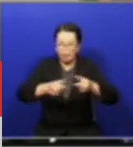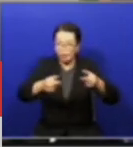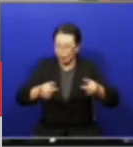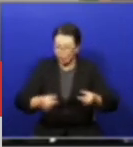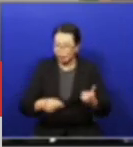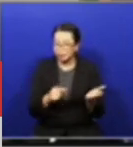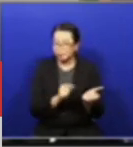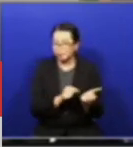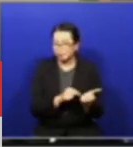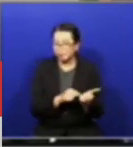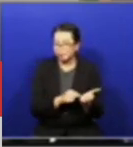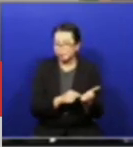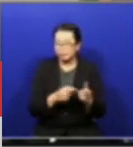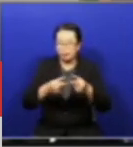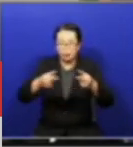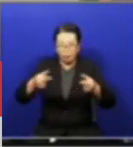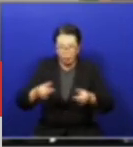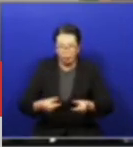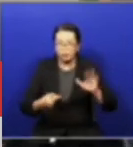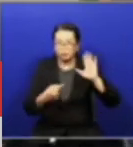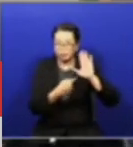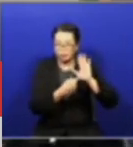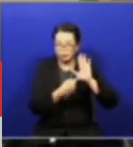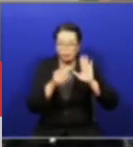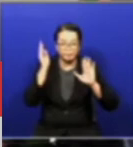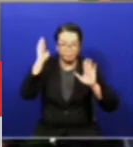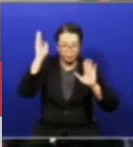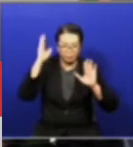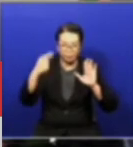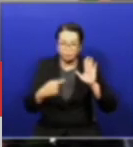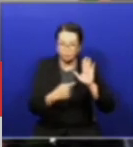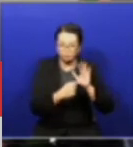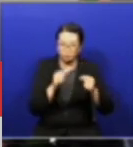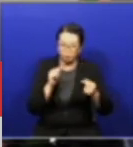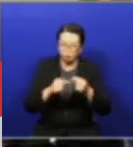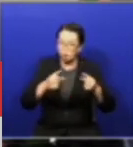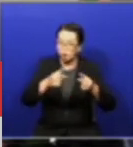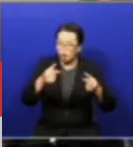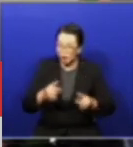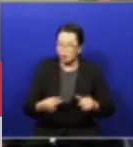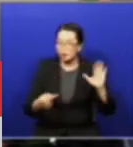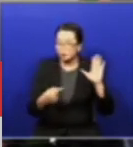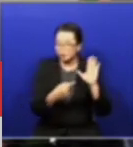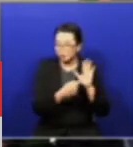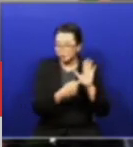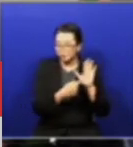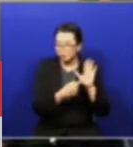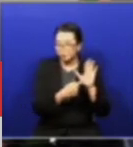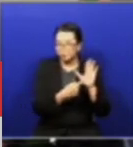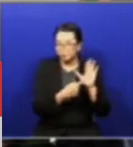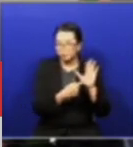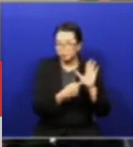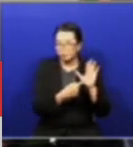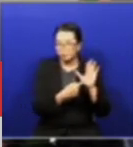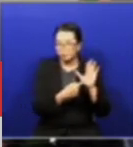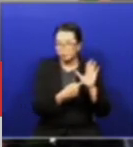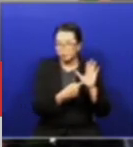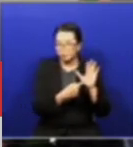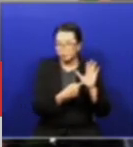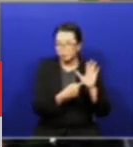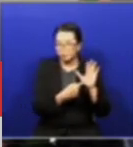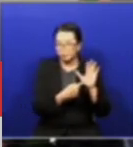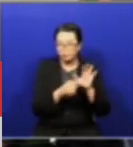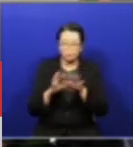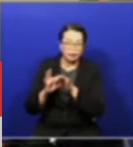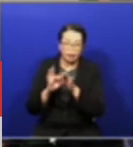ายงานของหน่วยงานอภิปรายอยู่ในประเด็นของรายงานปีนี้ครับ เนี่ยท่านประธานครับถ้าท่านประธานอยากจะให้ผมเกี่ยว